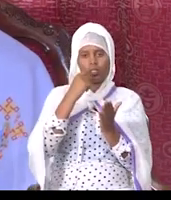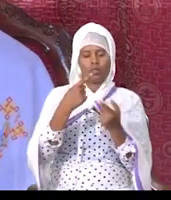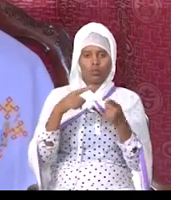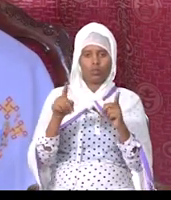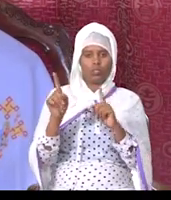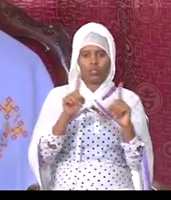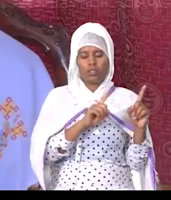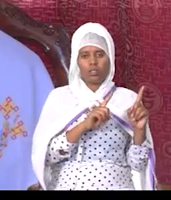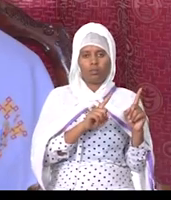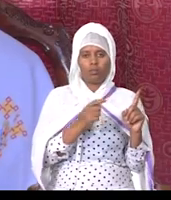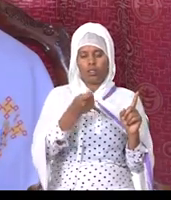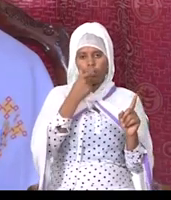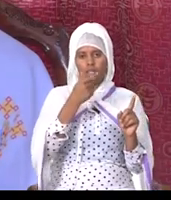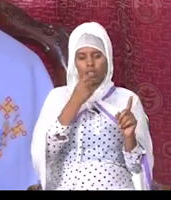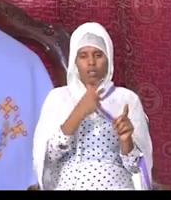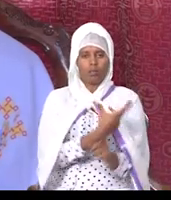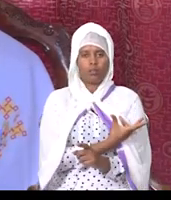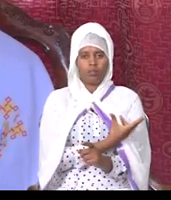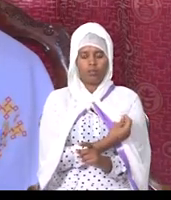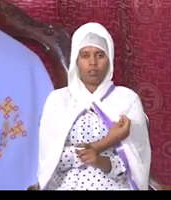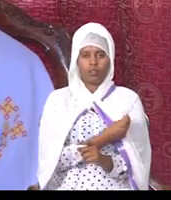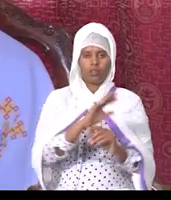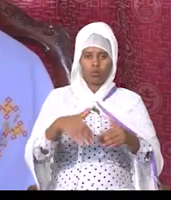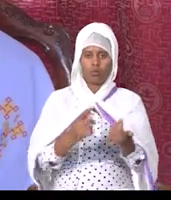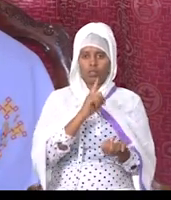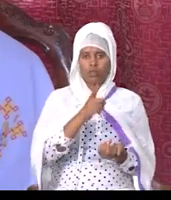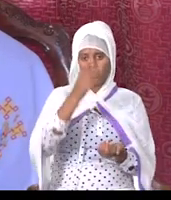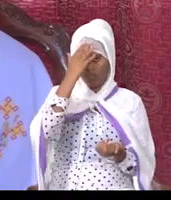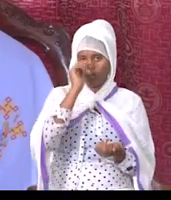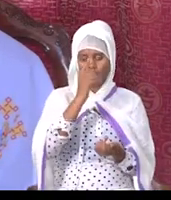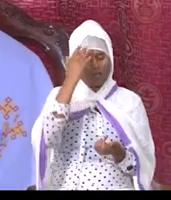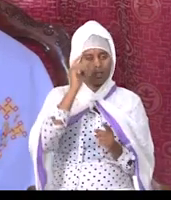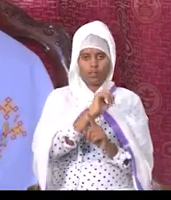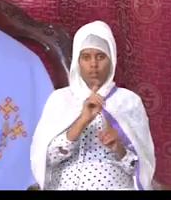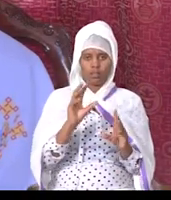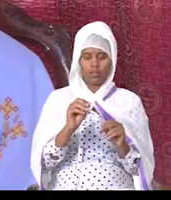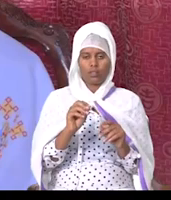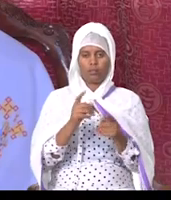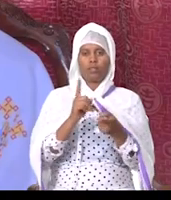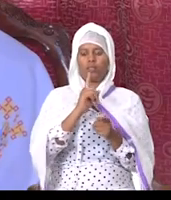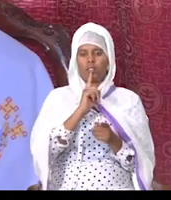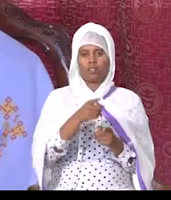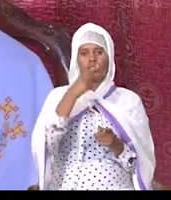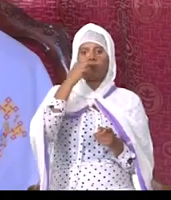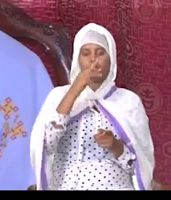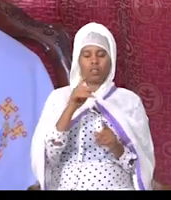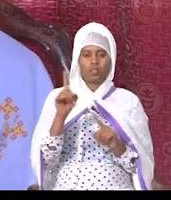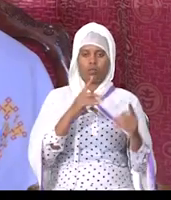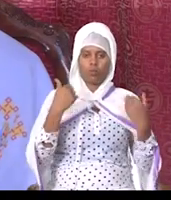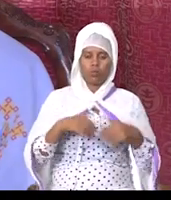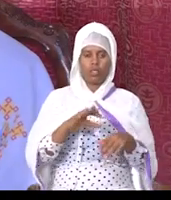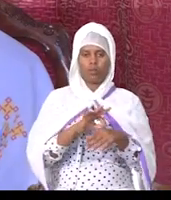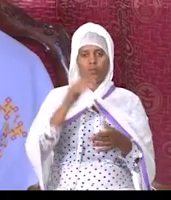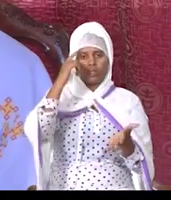ኢለ ዝኾነ ሰብ ከኒና መርፍእ መድሃኒት ክእዝዘሉ ክእል ኣይሞያይኒ። እንተኣዘዝ ኩሉ ከዓ ይጋገ